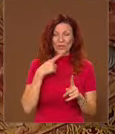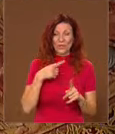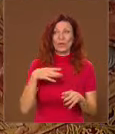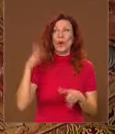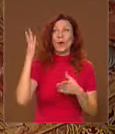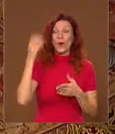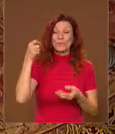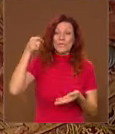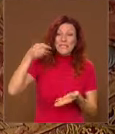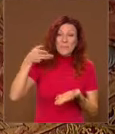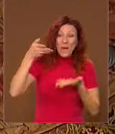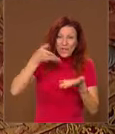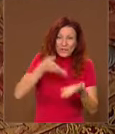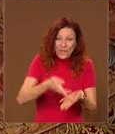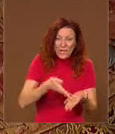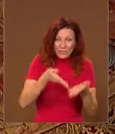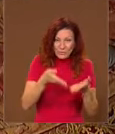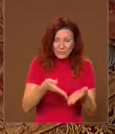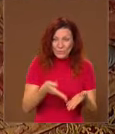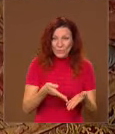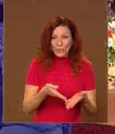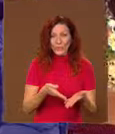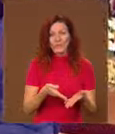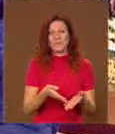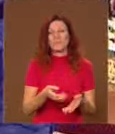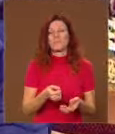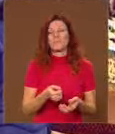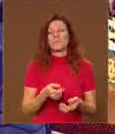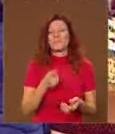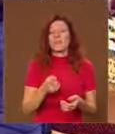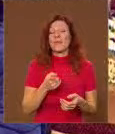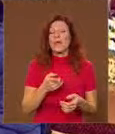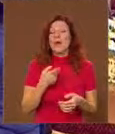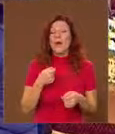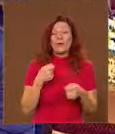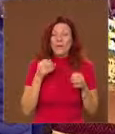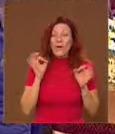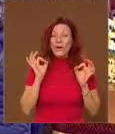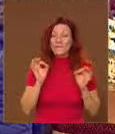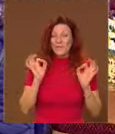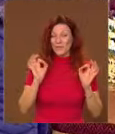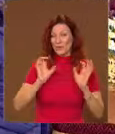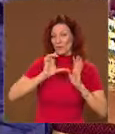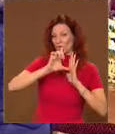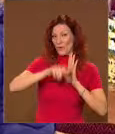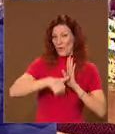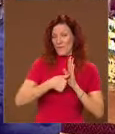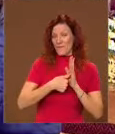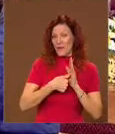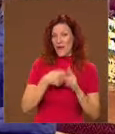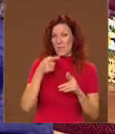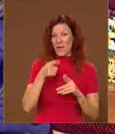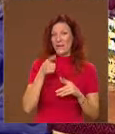Спасителя, когато се изпълниха времената, както се казва в Новия Завет, в посланието на апостол Павел